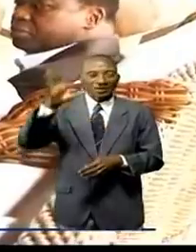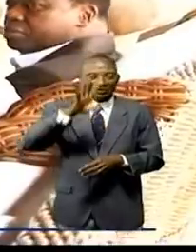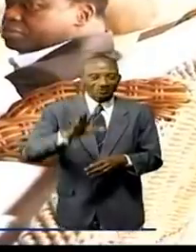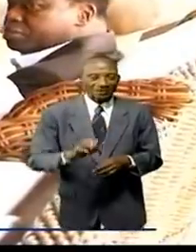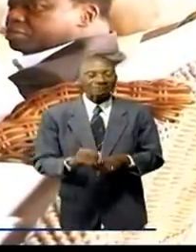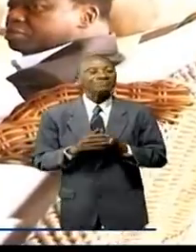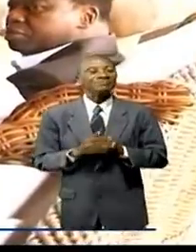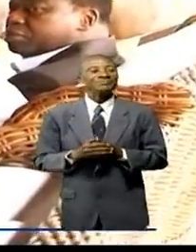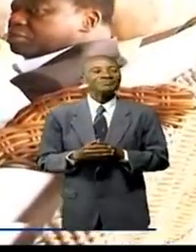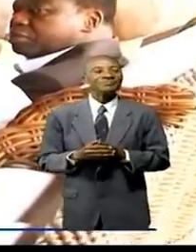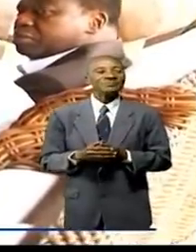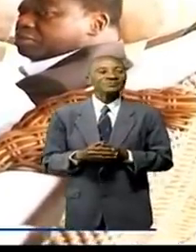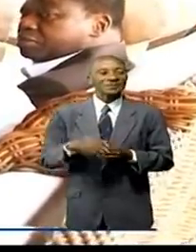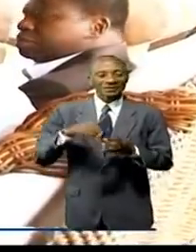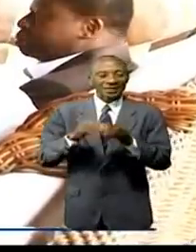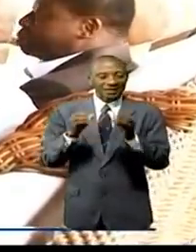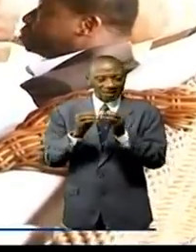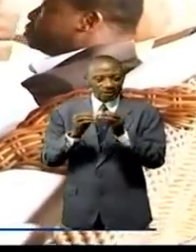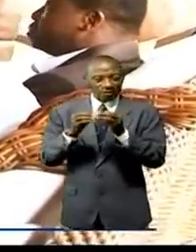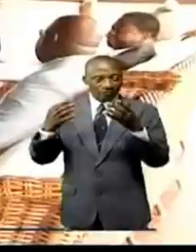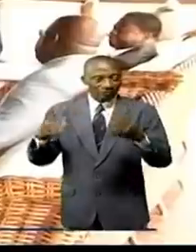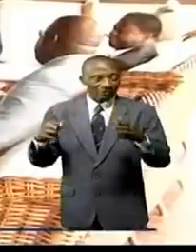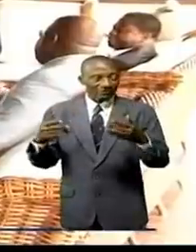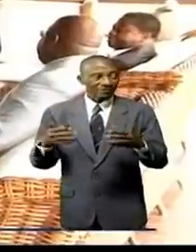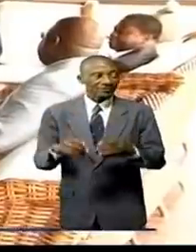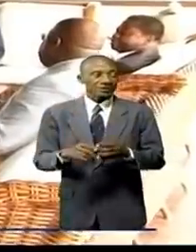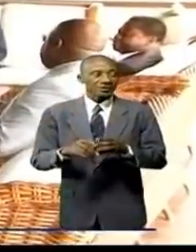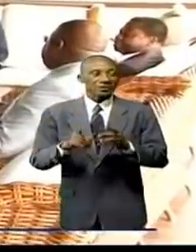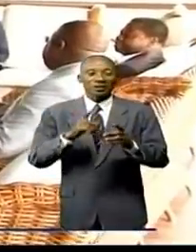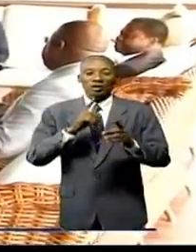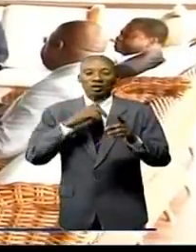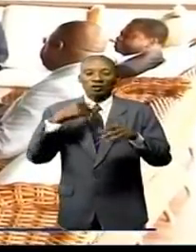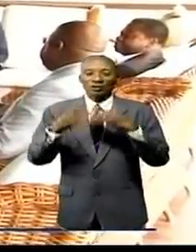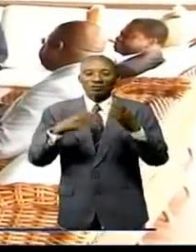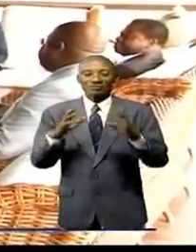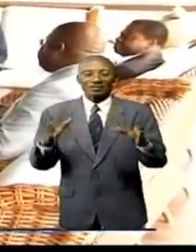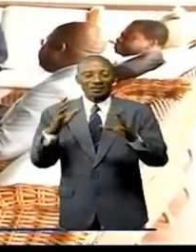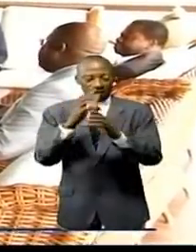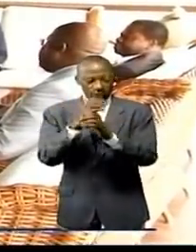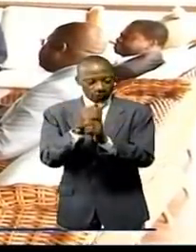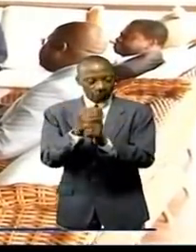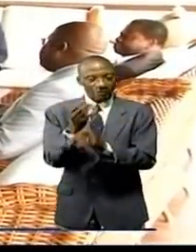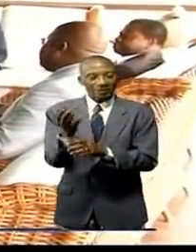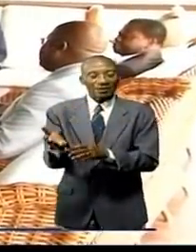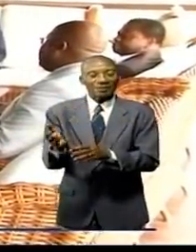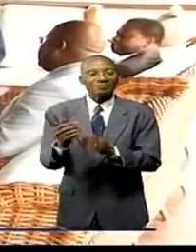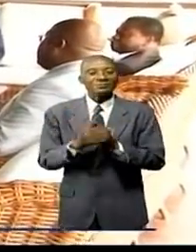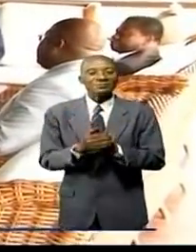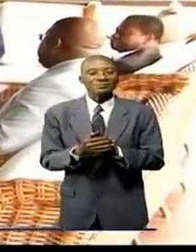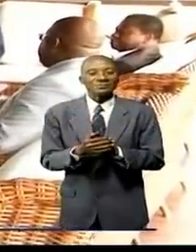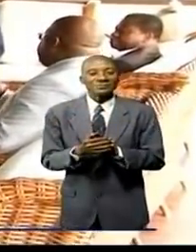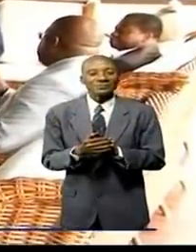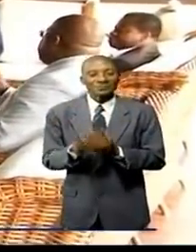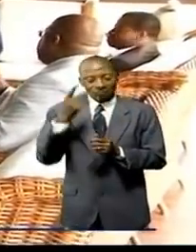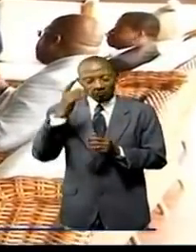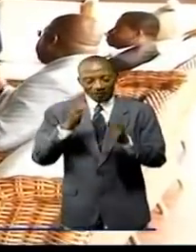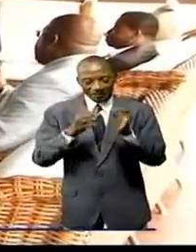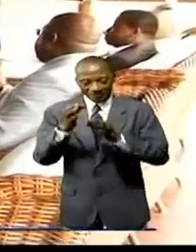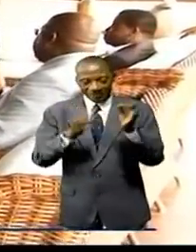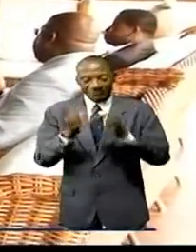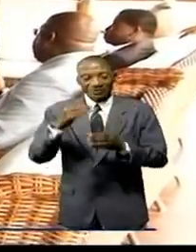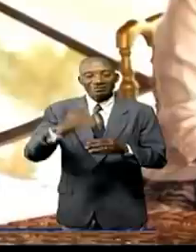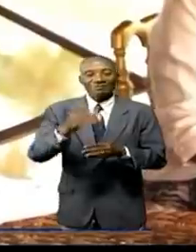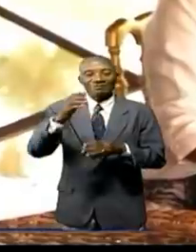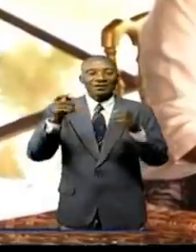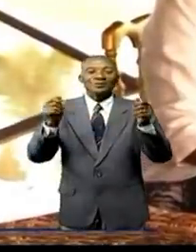rencontre, un communiqué final contenant 15 points essentiels a été mis à la disposition de la presse. Il en